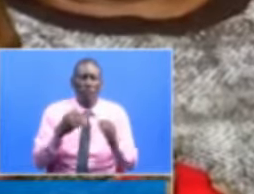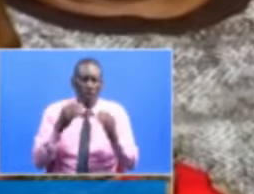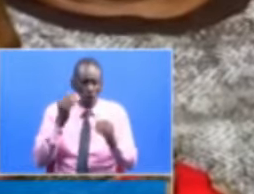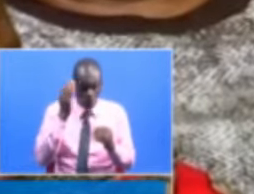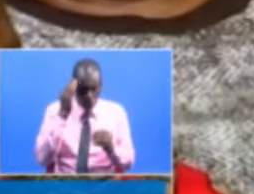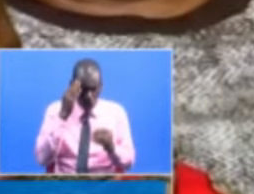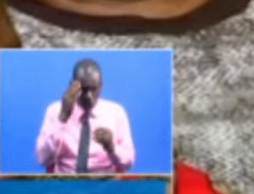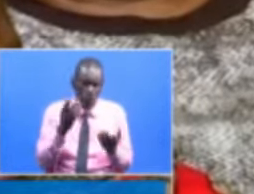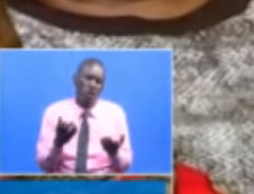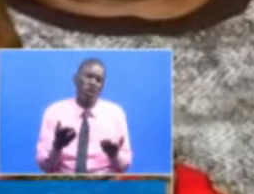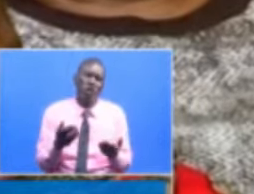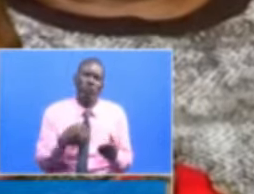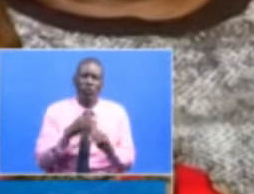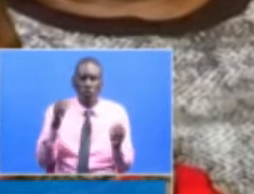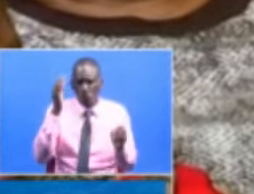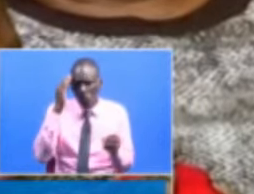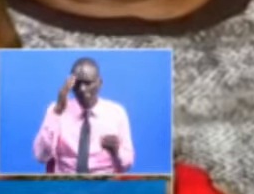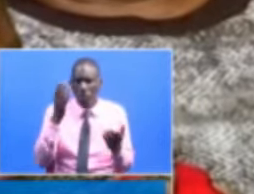of